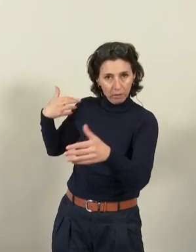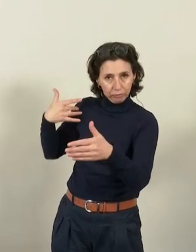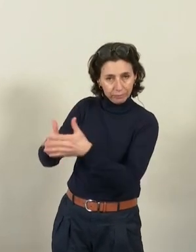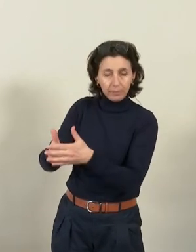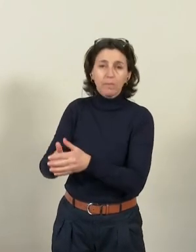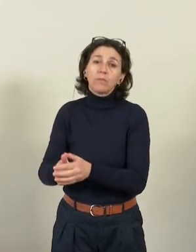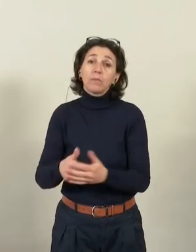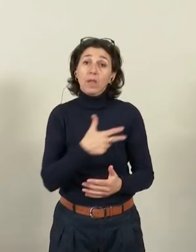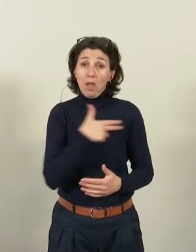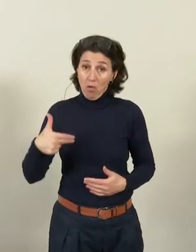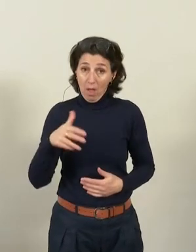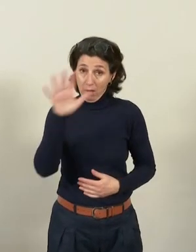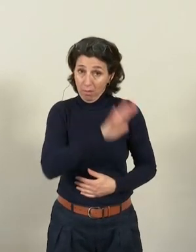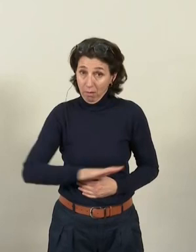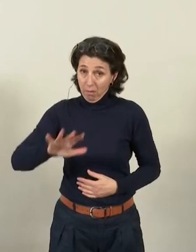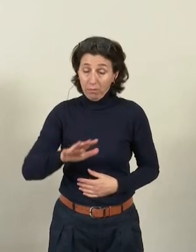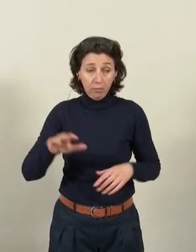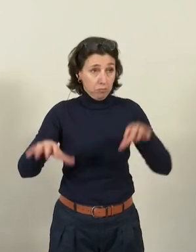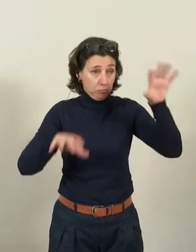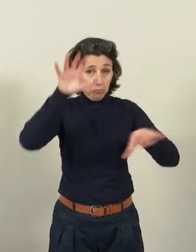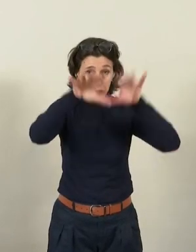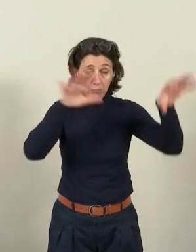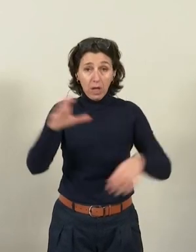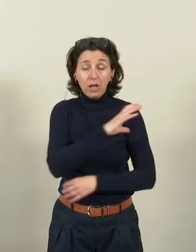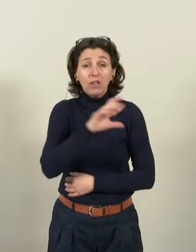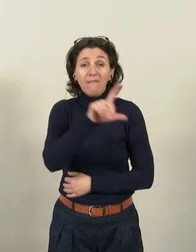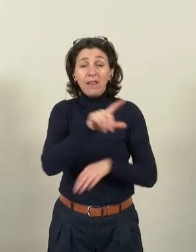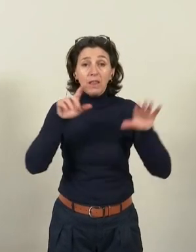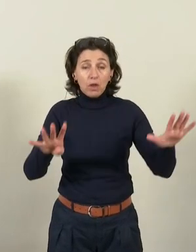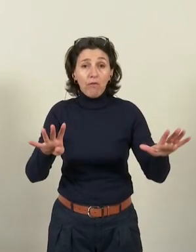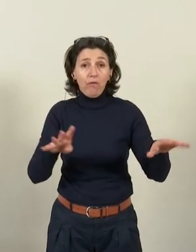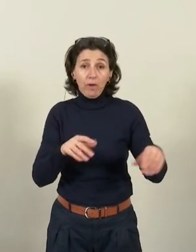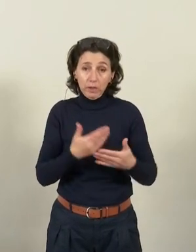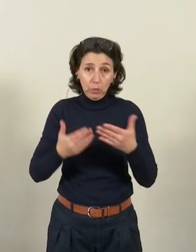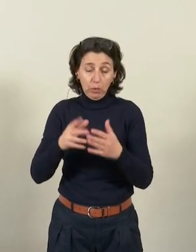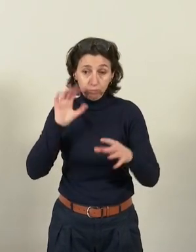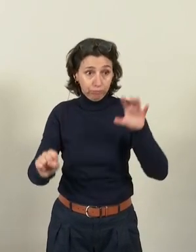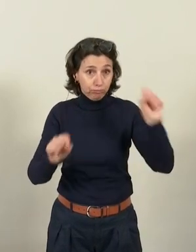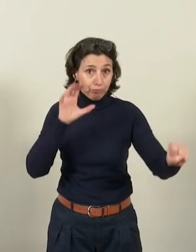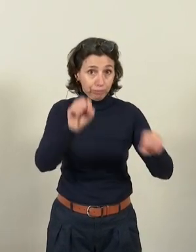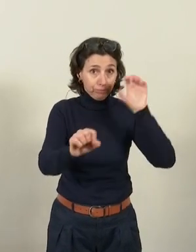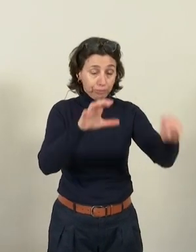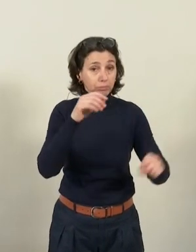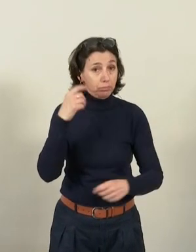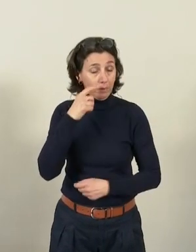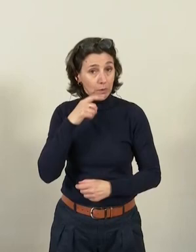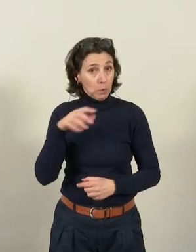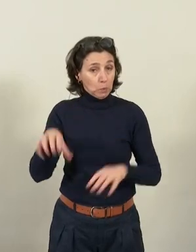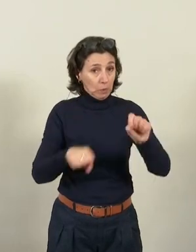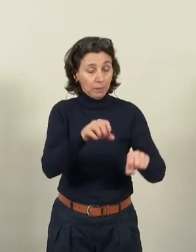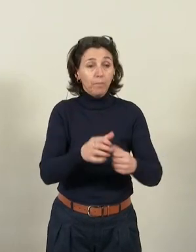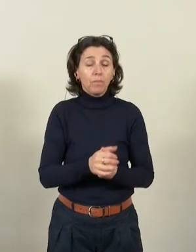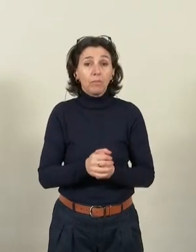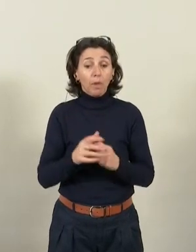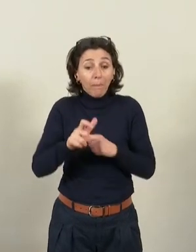nationale 12940 2021 recensé dans l'observatoire du squat ça a même pendu une loi donc